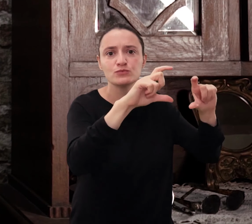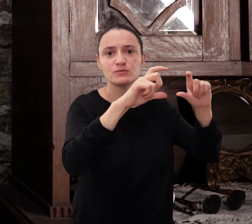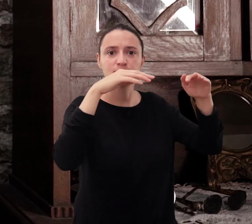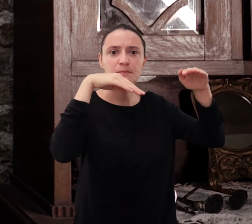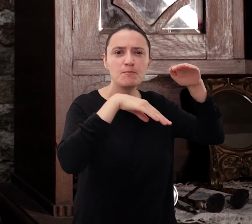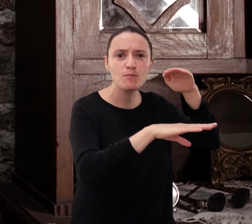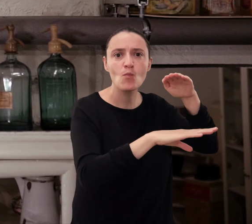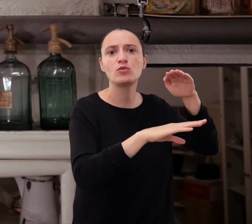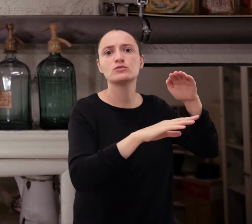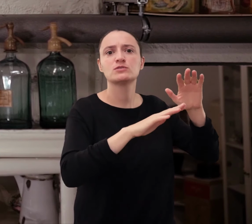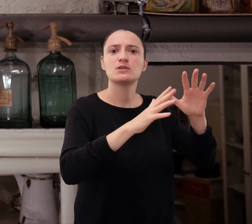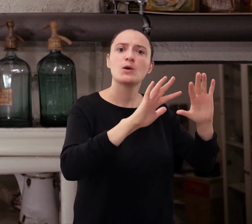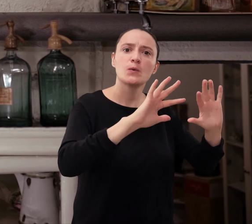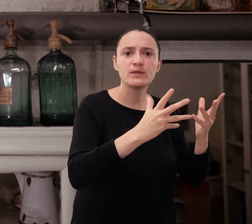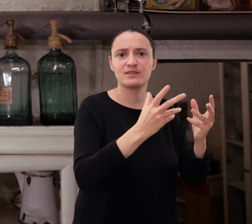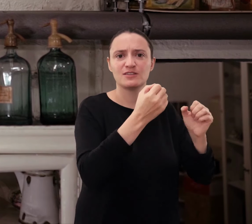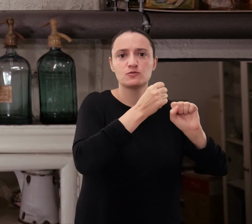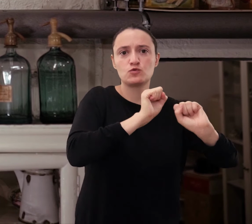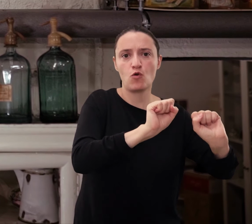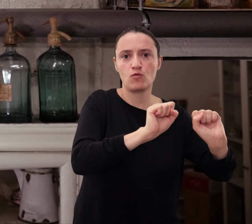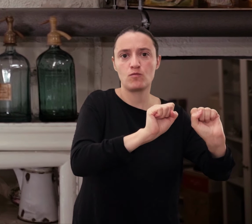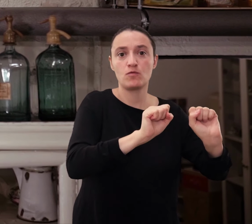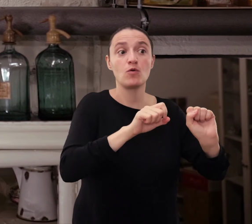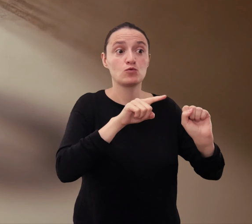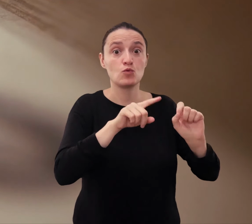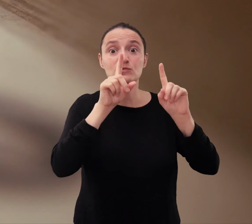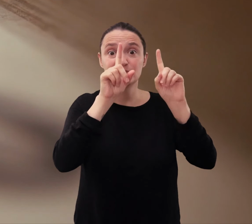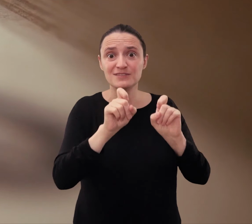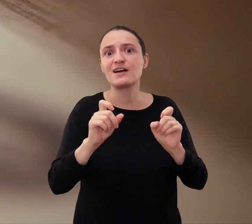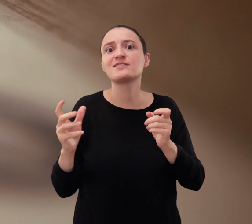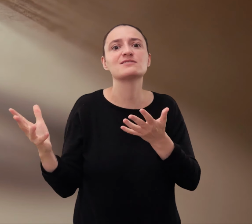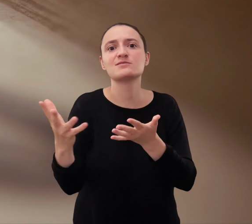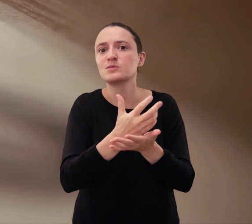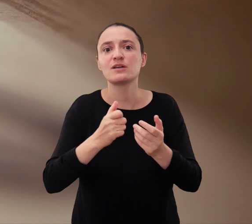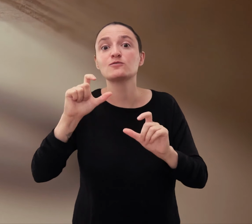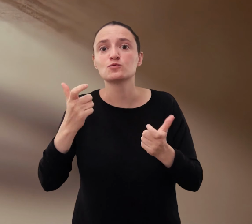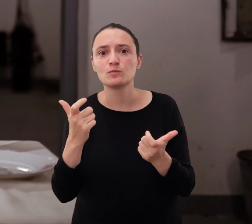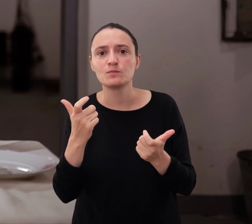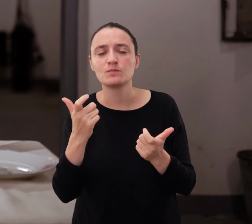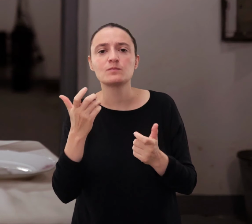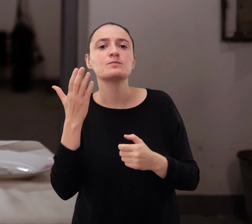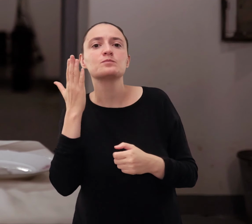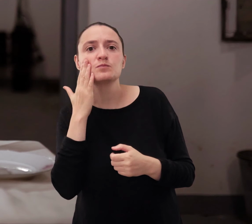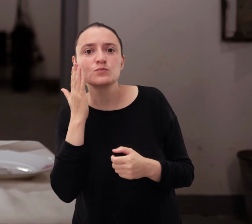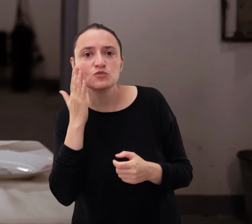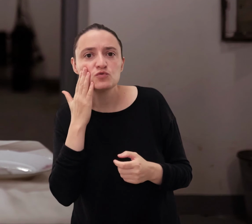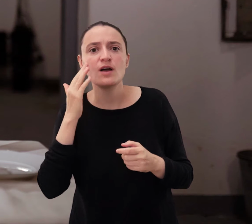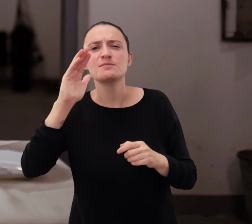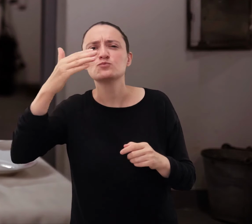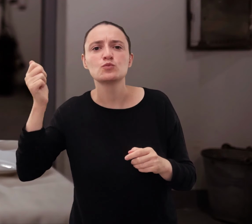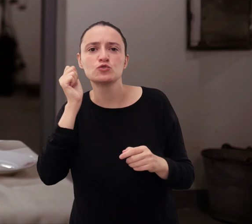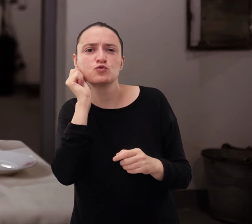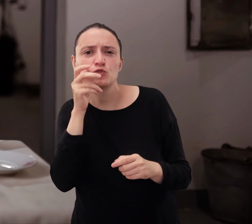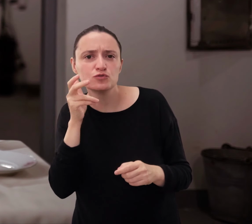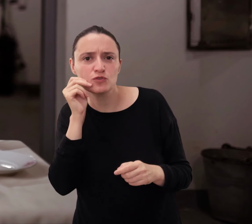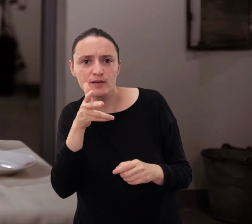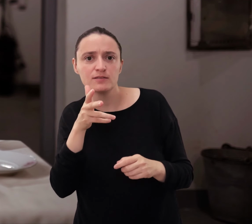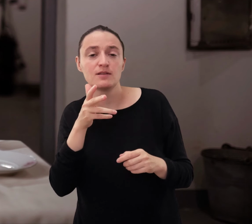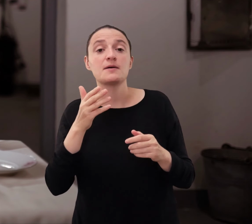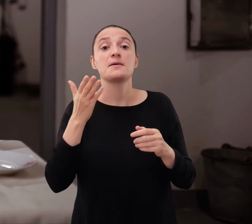zbierać elementy wyposażenia mieszkań. Po mieszkaniach nigdy się nie chodzi i nie zwiedza tych mieszkań. W